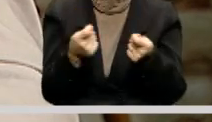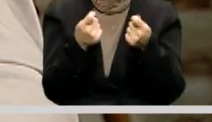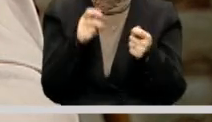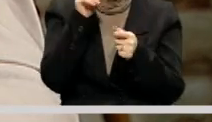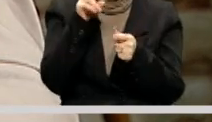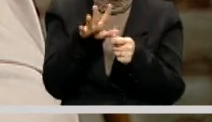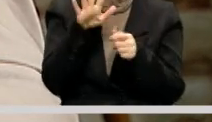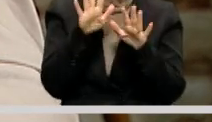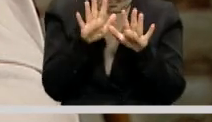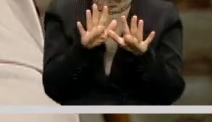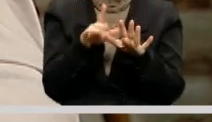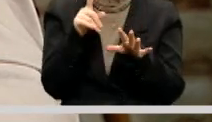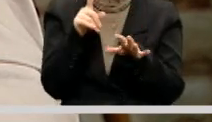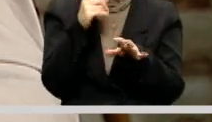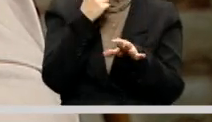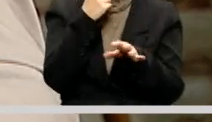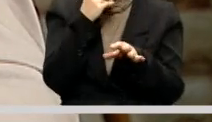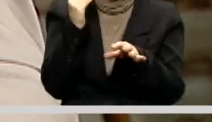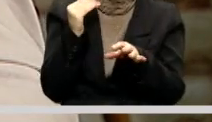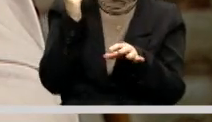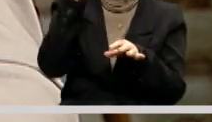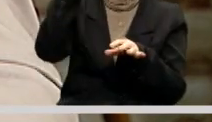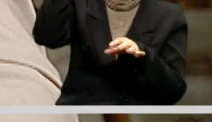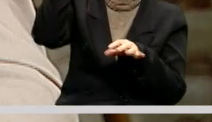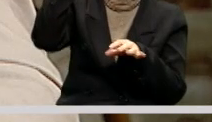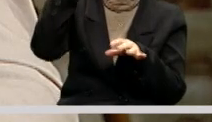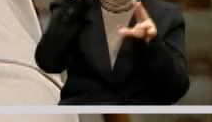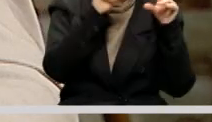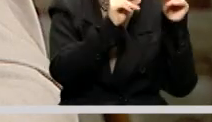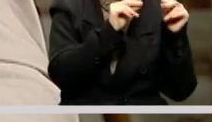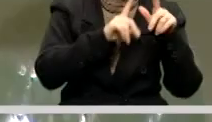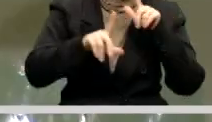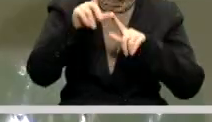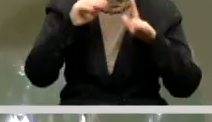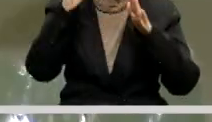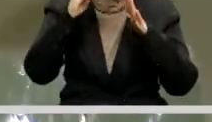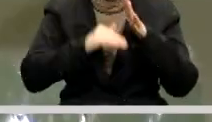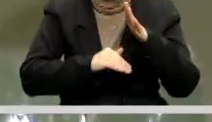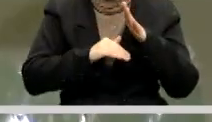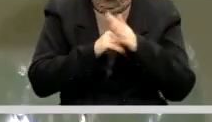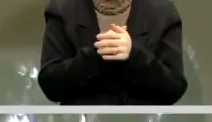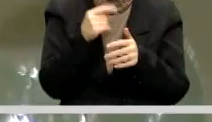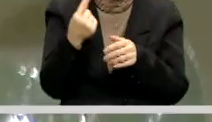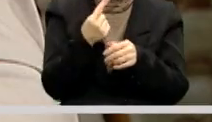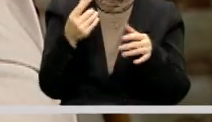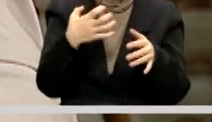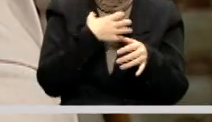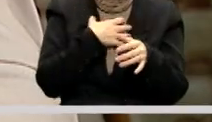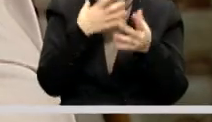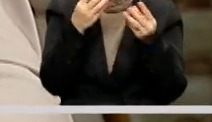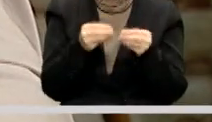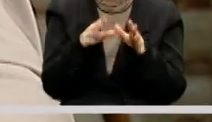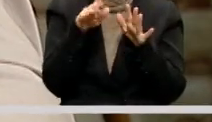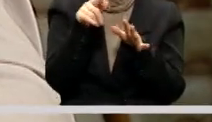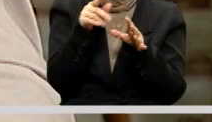bir mantığı var. Yani yaş ilerledikçe uyku ihtiyacı azalıyor. Bu şeyle de ilişkili olabilir. O zaman daha az uyuyacağız. Buyurun. Bir şeye sahip olmadığınızda onu